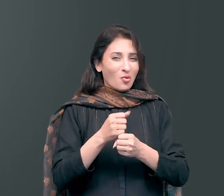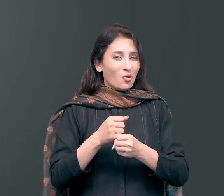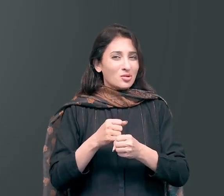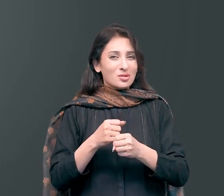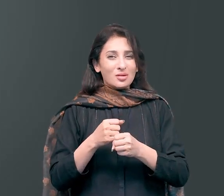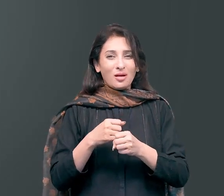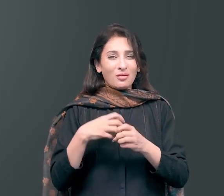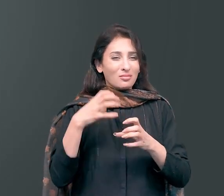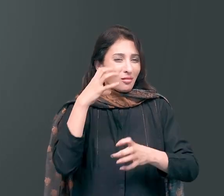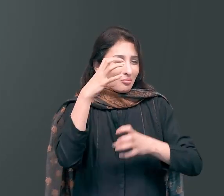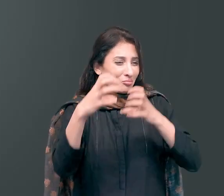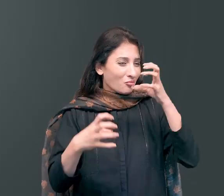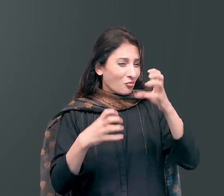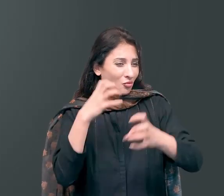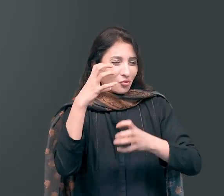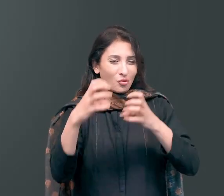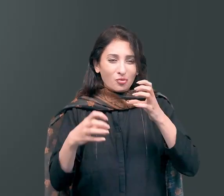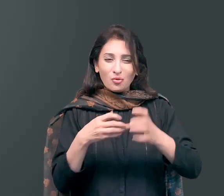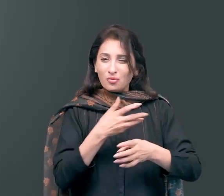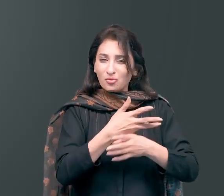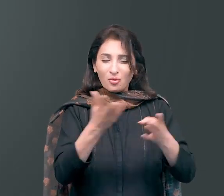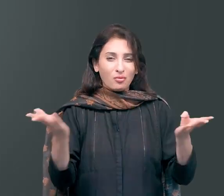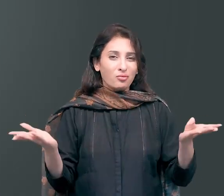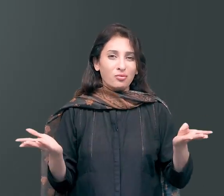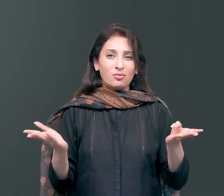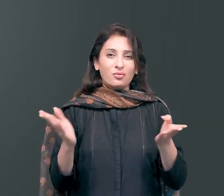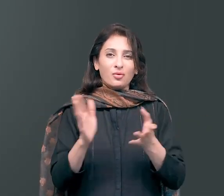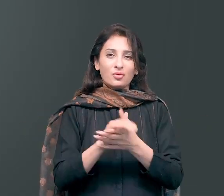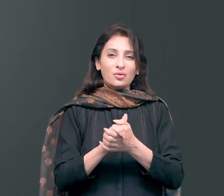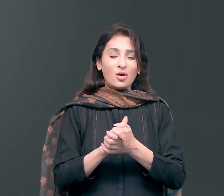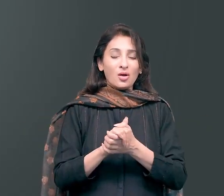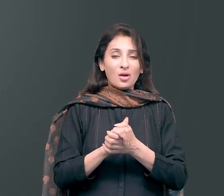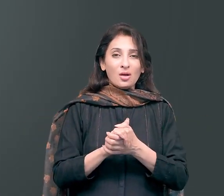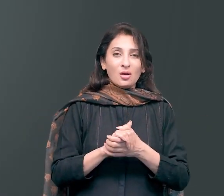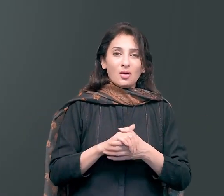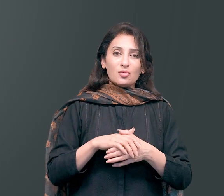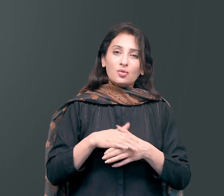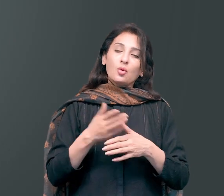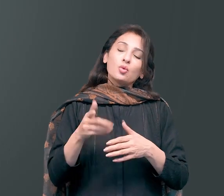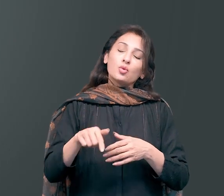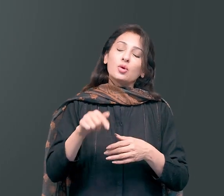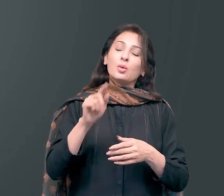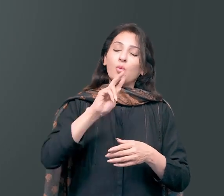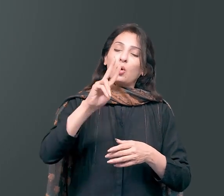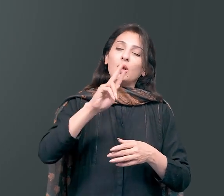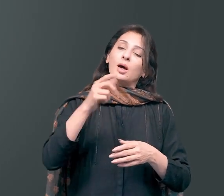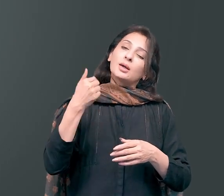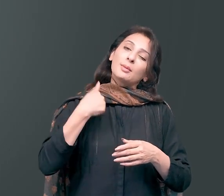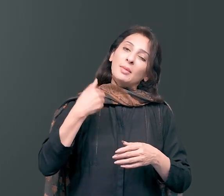کر، وہ کہتے ہیں جی مجھے واپس بھیجے۔ تو ایسے میں لارڈ